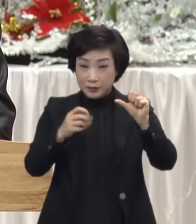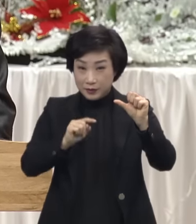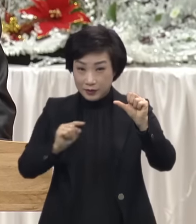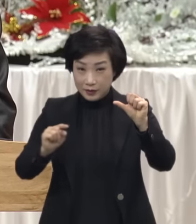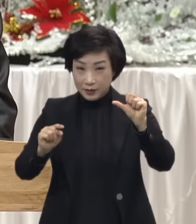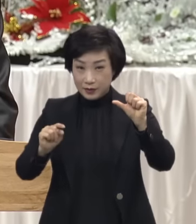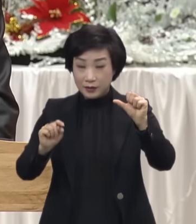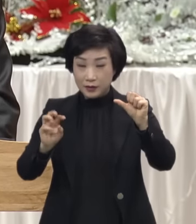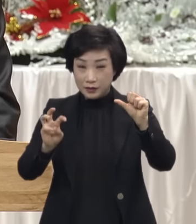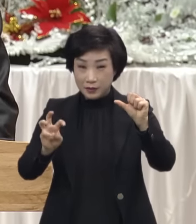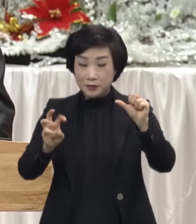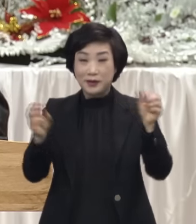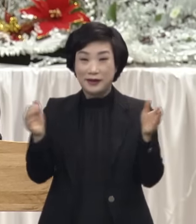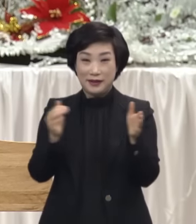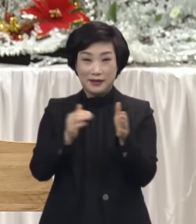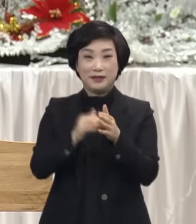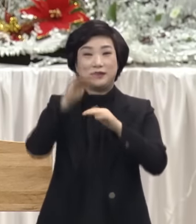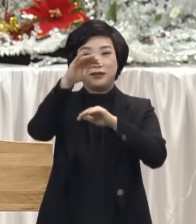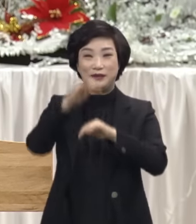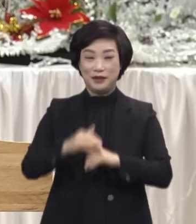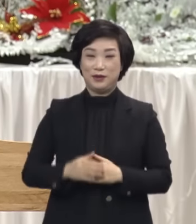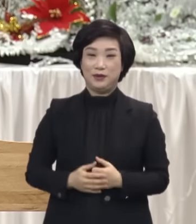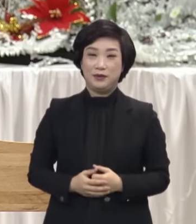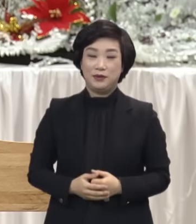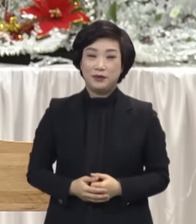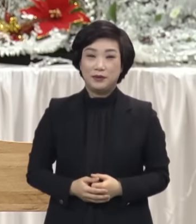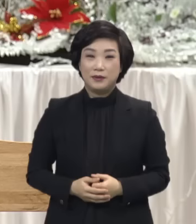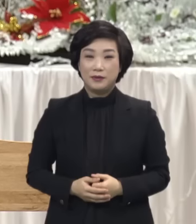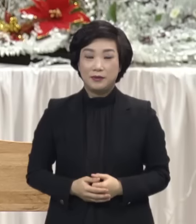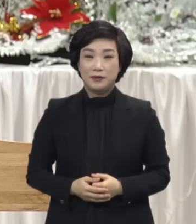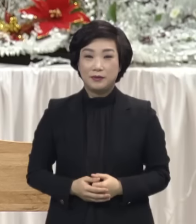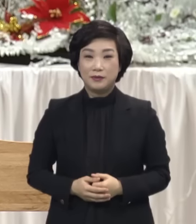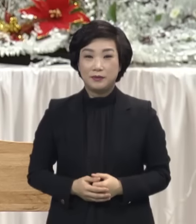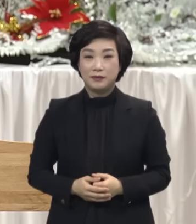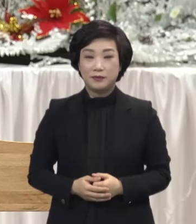14절로 30절의 본문의 말씀을 중심으로